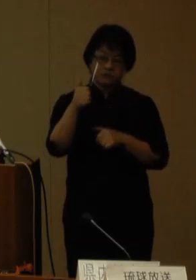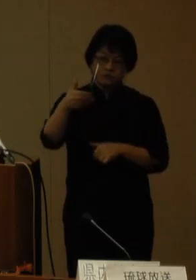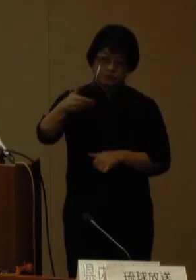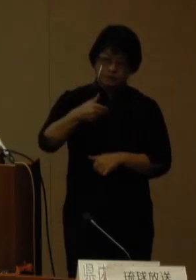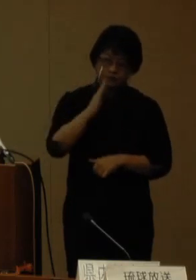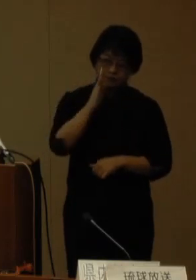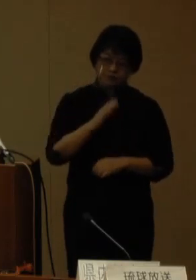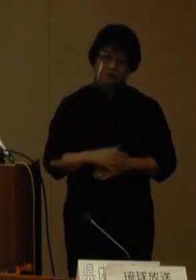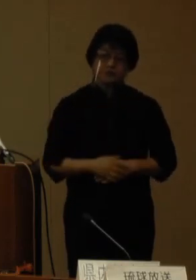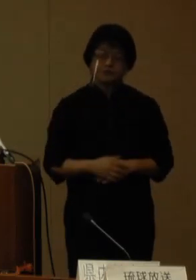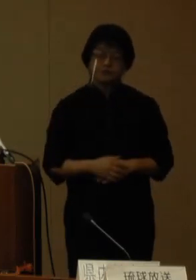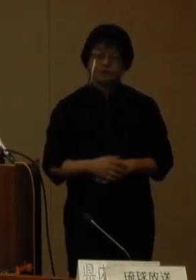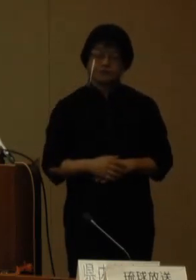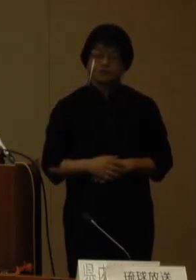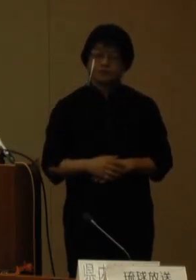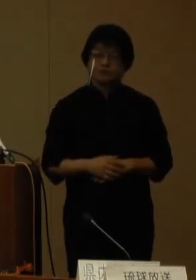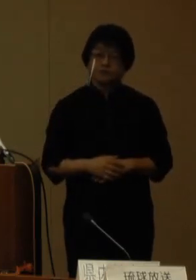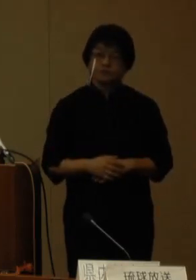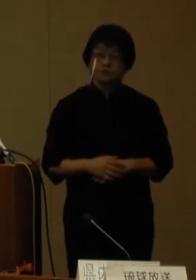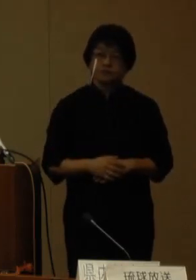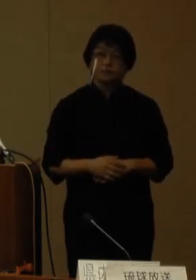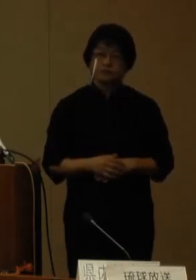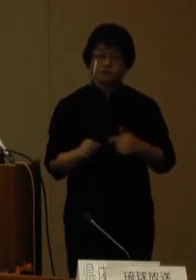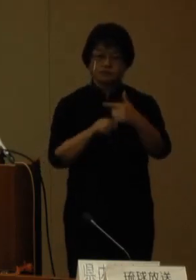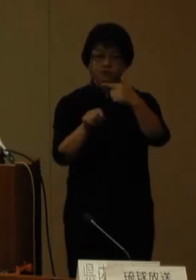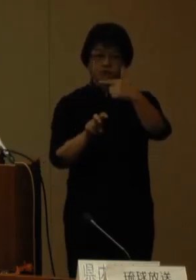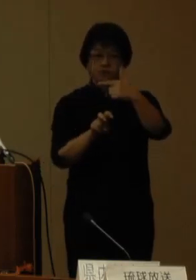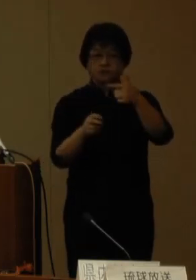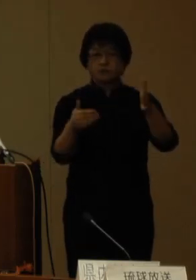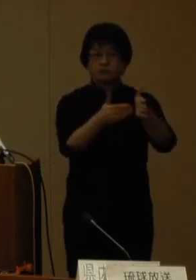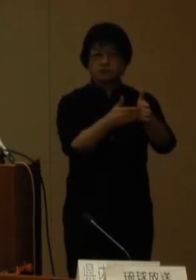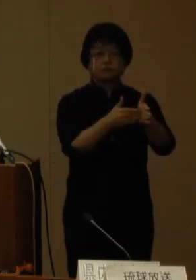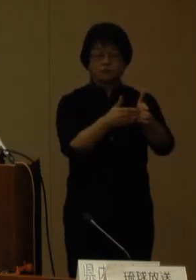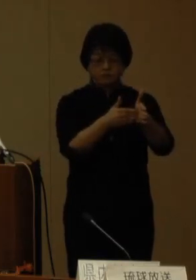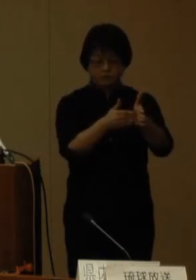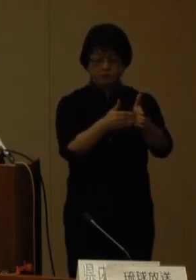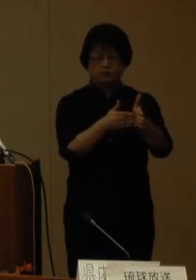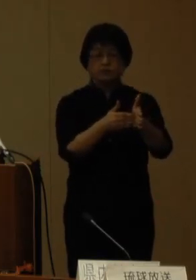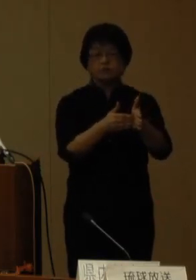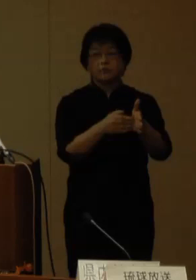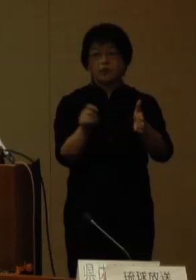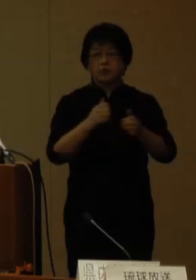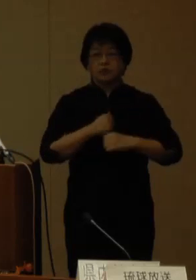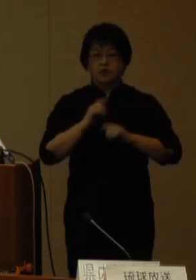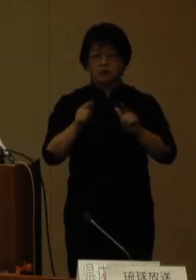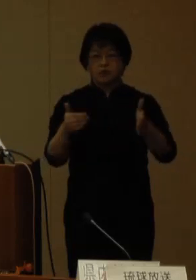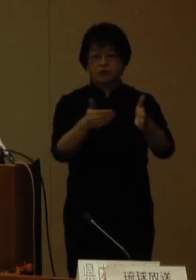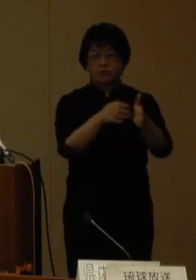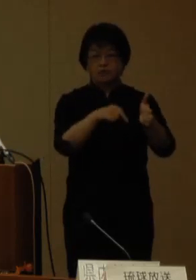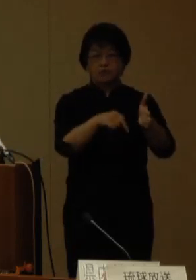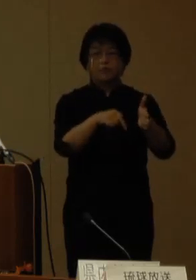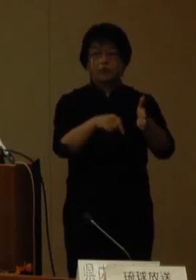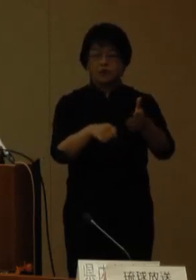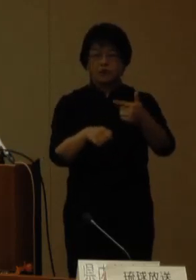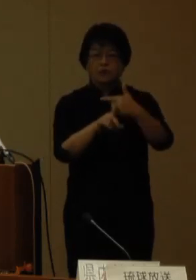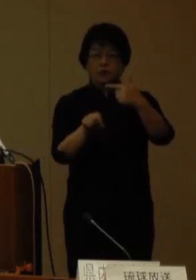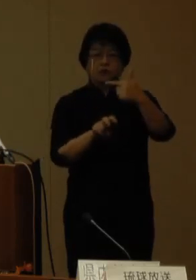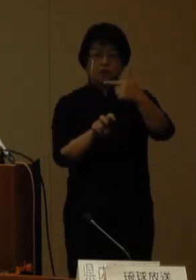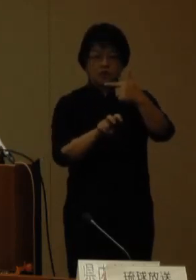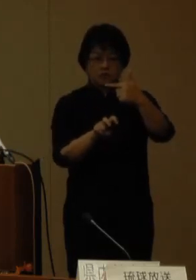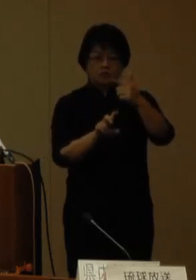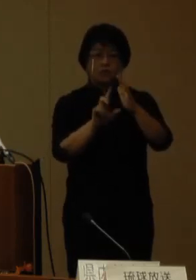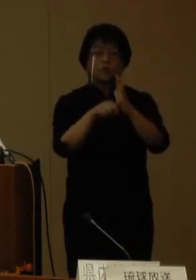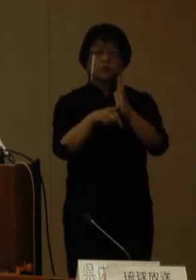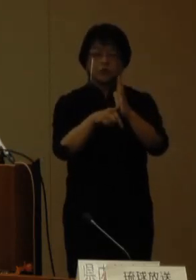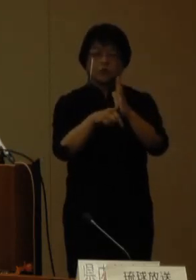時事通信の市原です。6月20日までの期間ですけども、6月20日時点